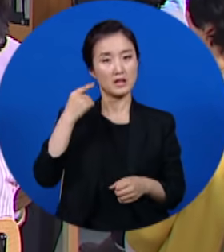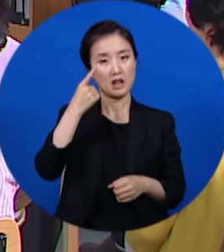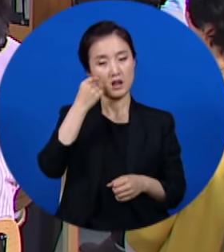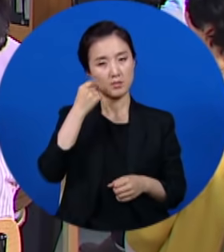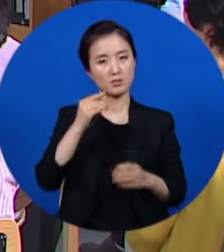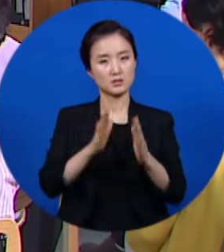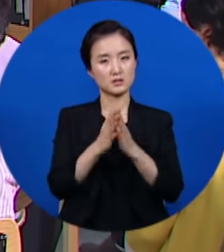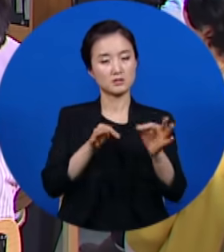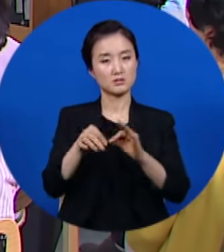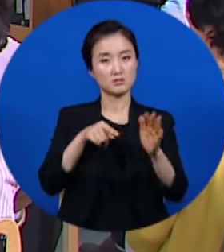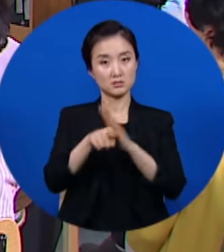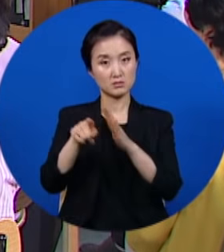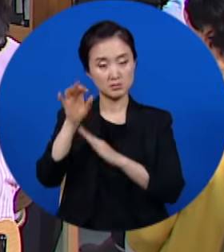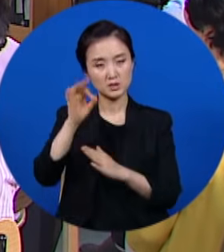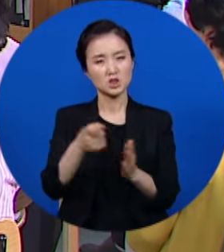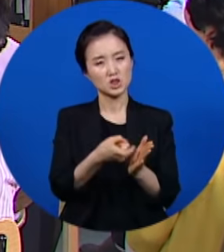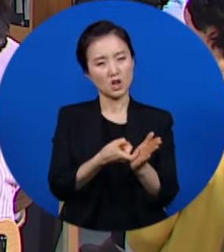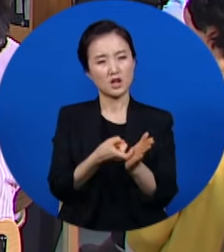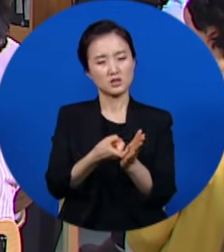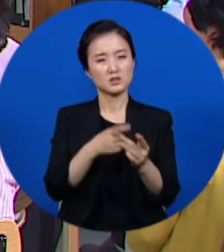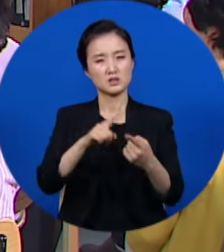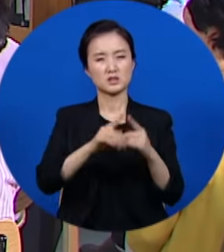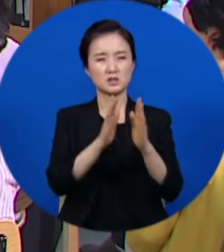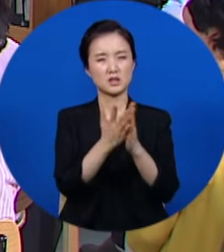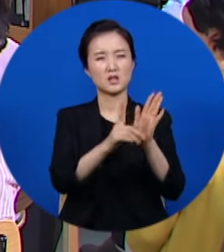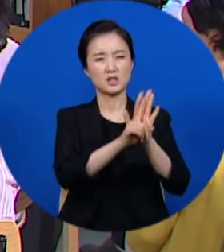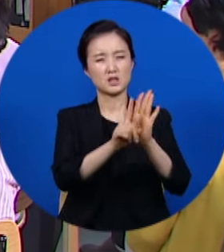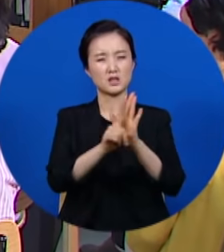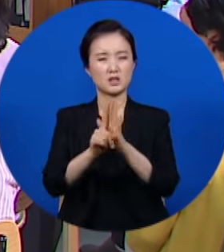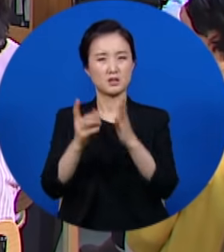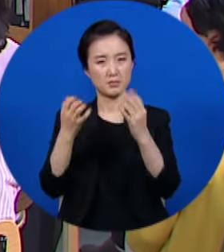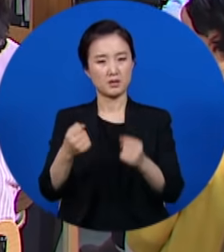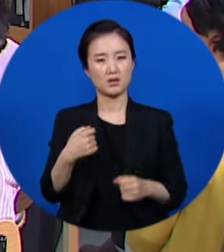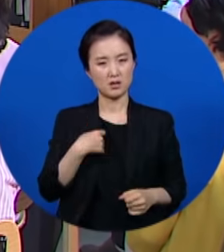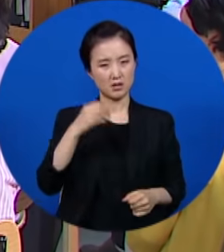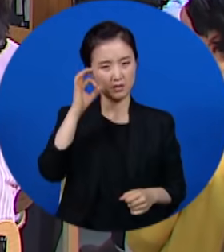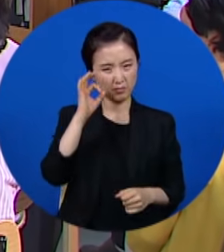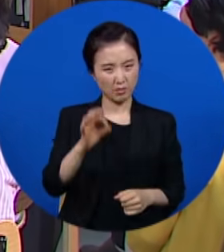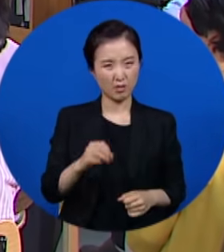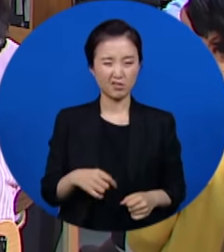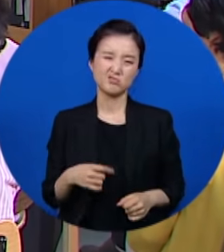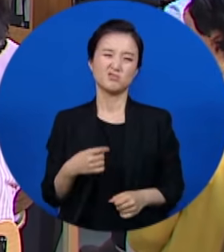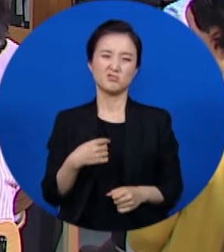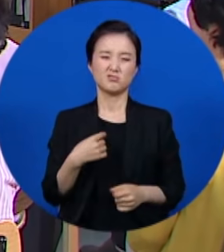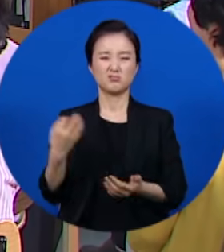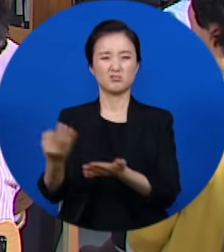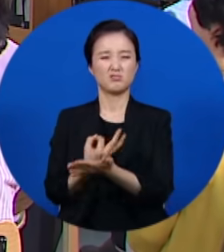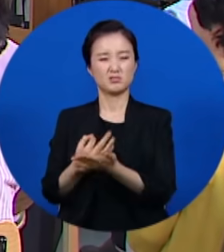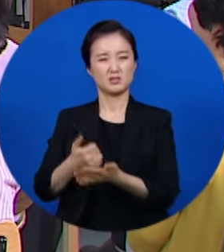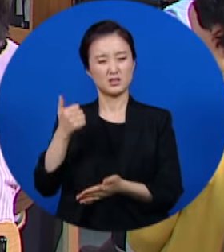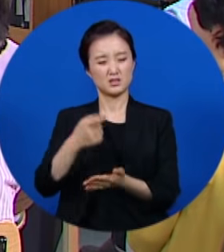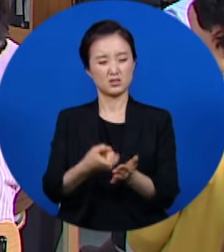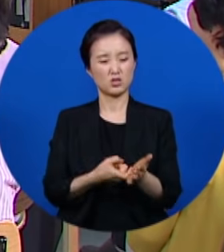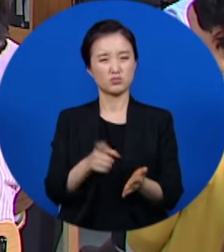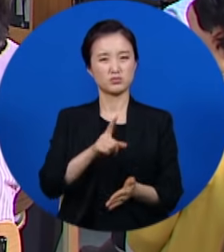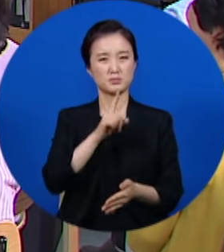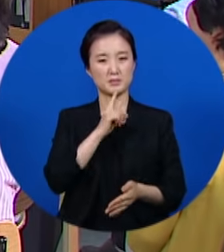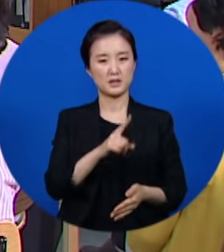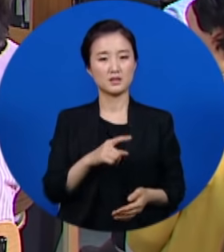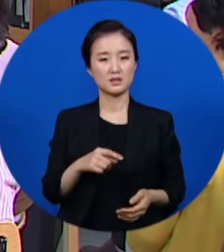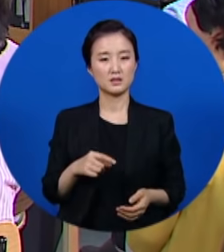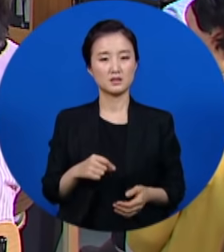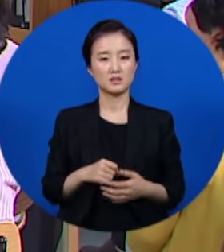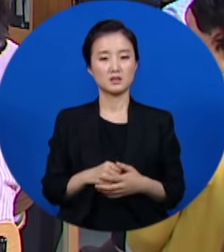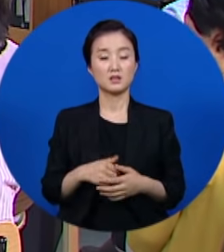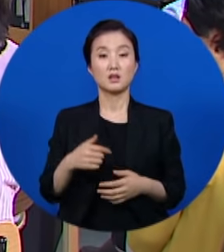쫙 깔려 있는 겁니다 그때만 해도 신경이 일하게 돈 버는 채 겪고 뭐 쪼잔하게 전략이 야 지금 이따가 한번 시대의